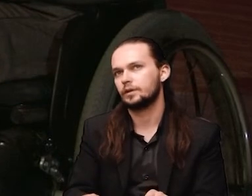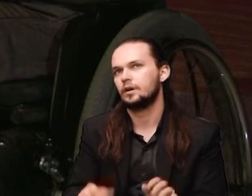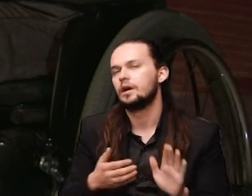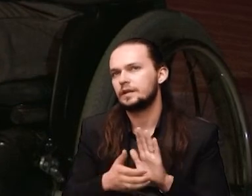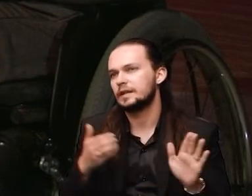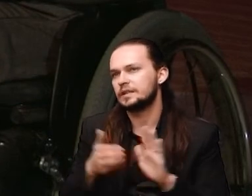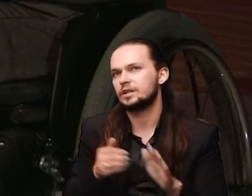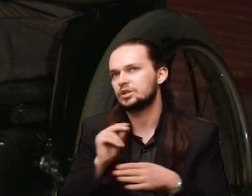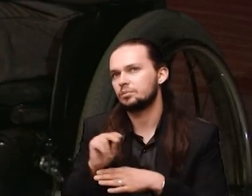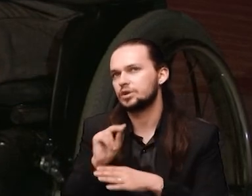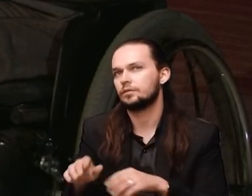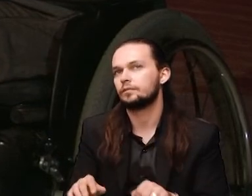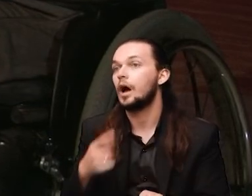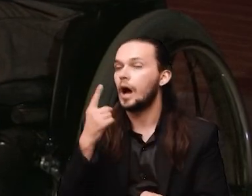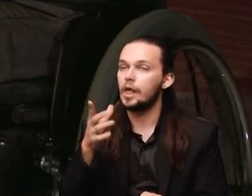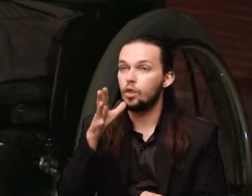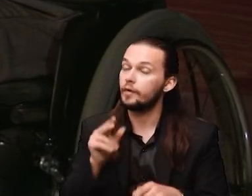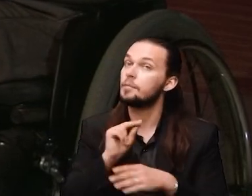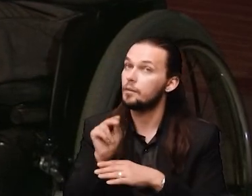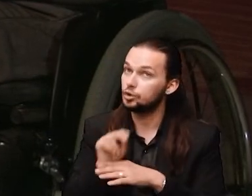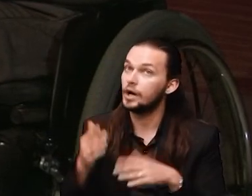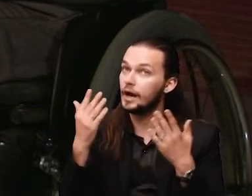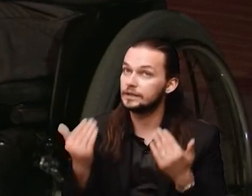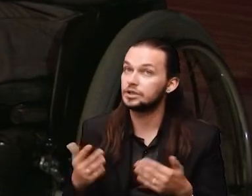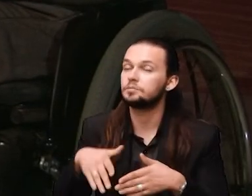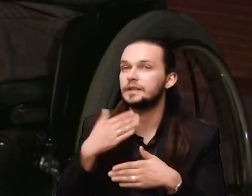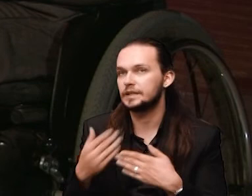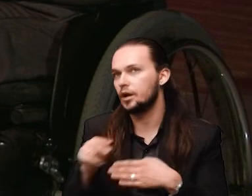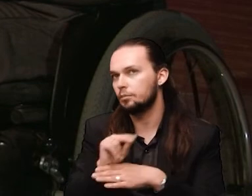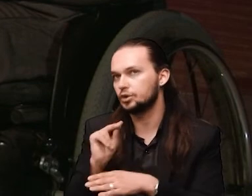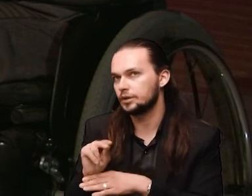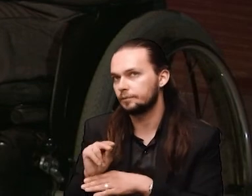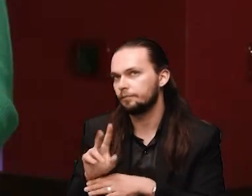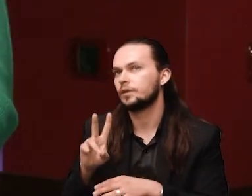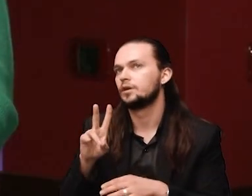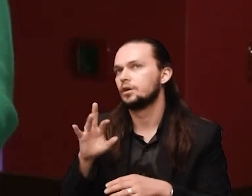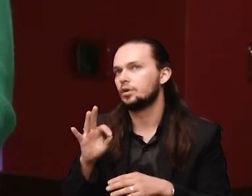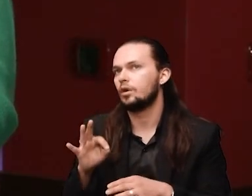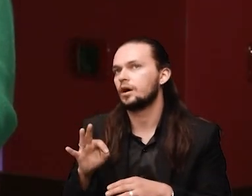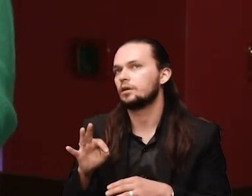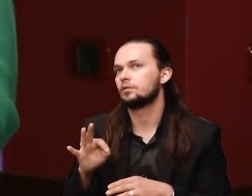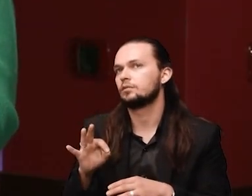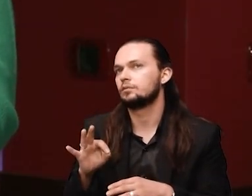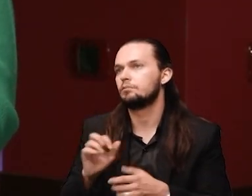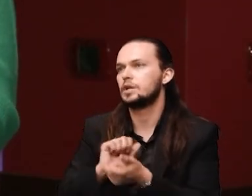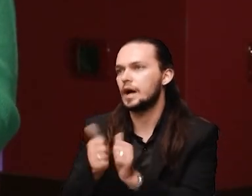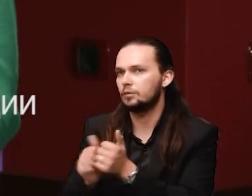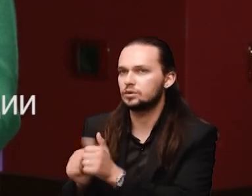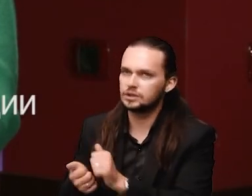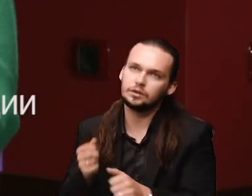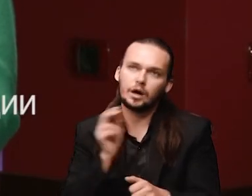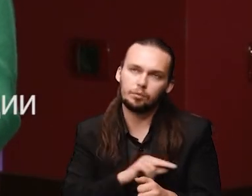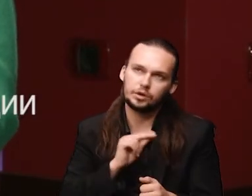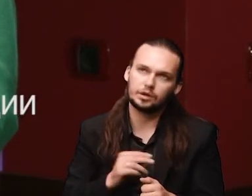знакомы. Конечно, а их, наверное, недостаточно обучают. Да? Обучали. Одно время их обучали, а вот сейчас перестали обучать. Ну, а текучка-то идет, поэтому